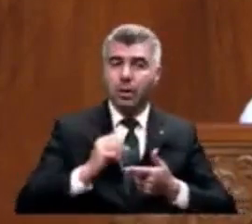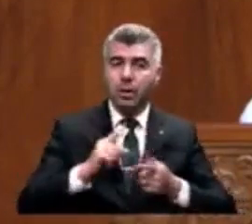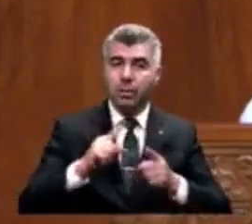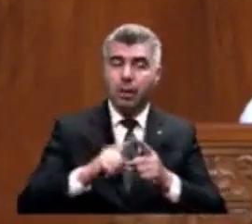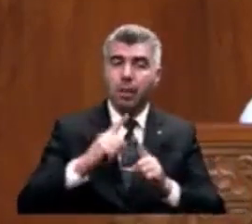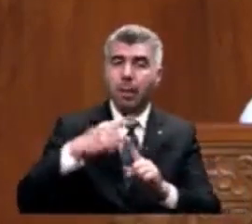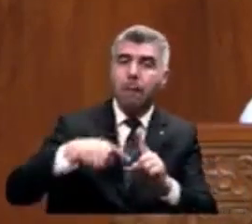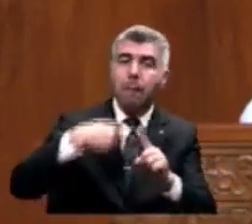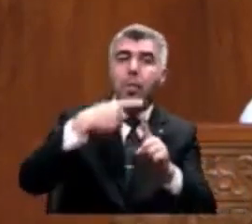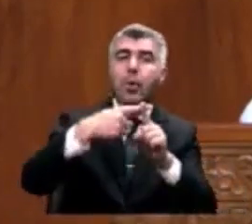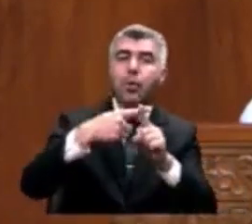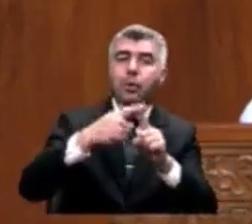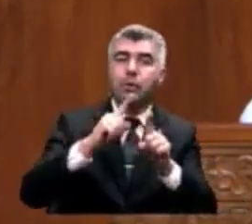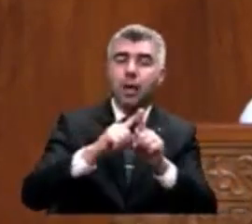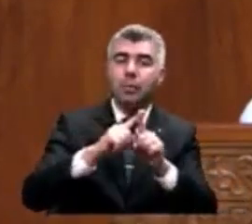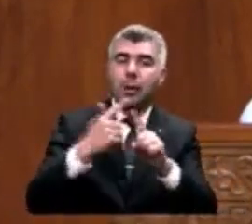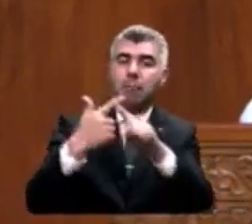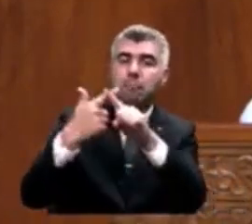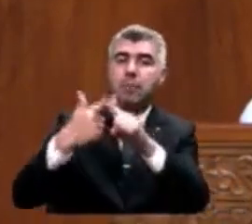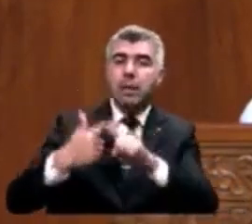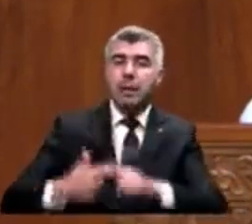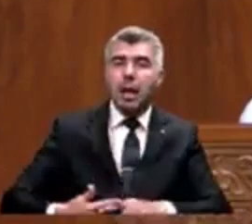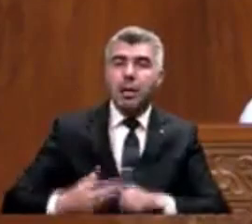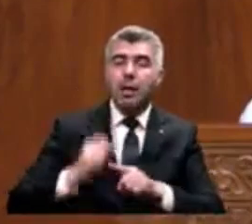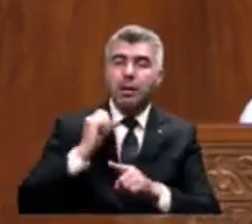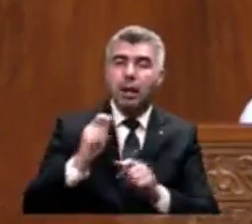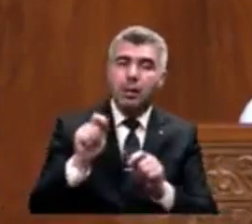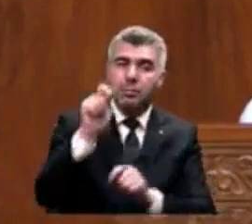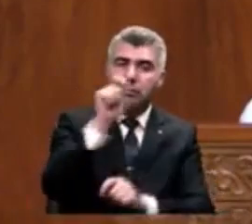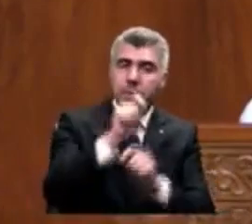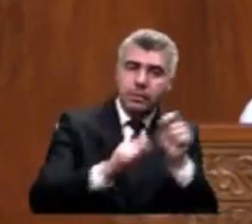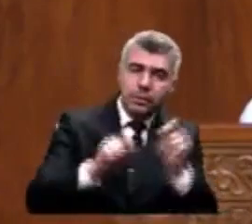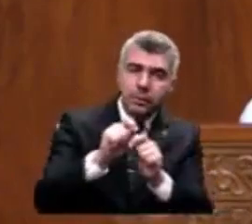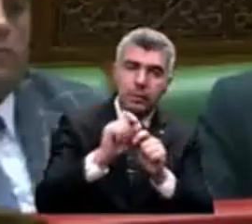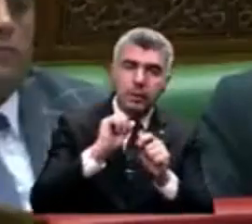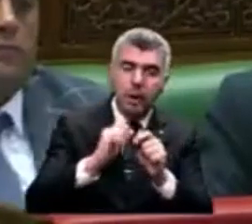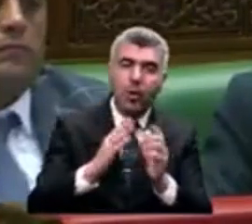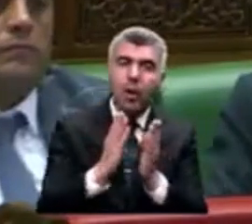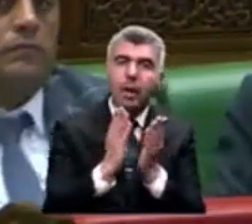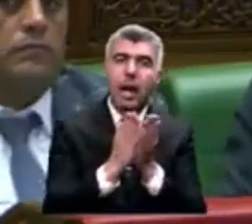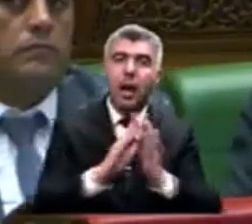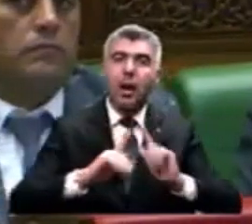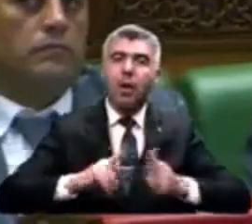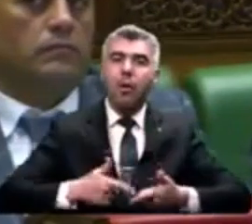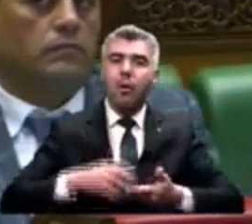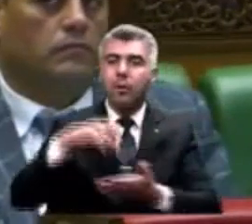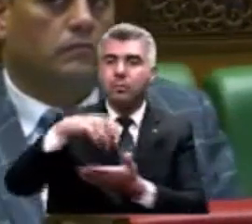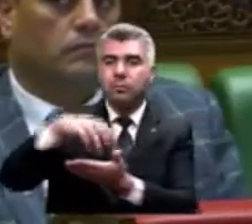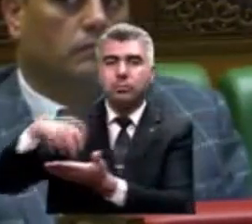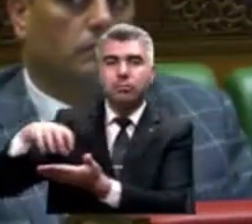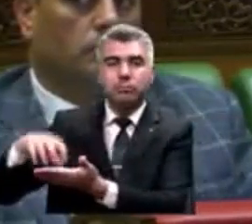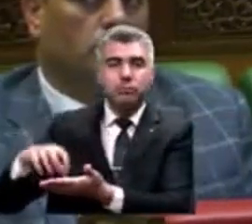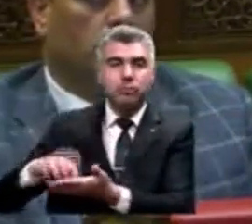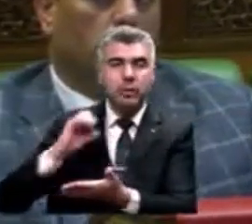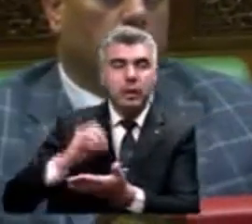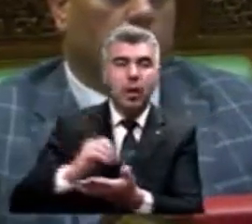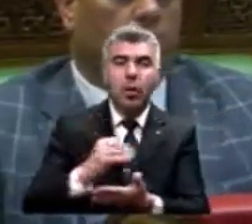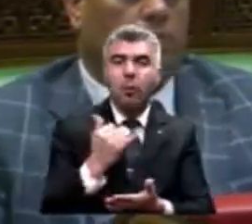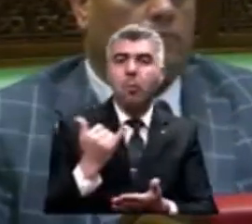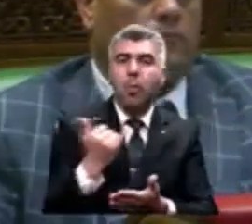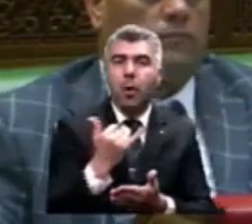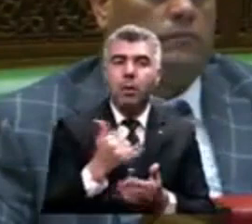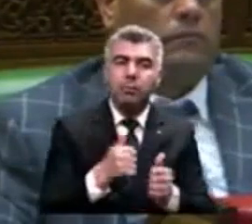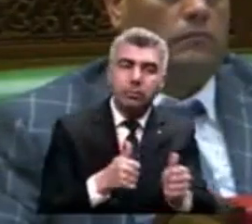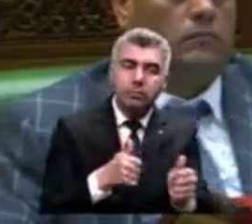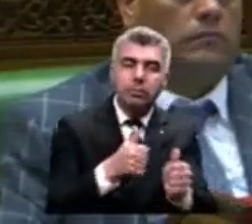للمؤسسة ومراجعة منهجية تهيئة مشروع المؤسسة المندمج، بالإضافة إلى تشجيع الأنشطة